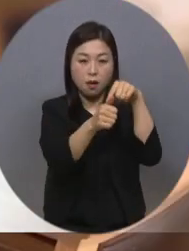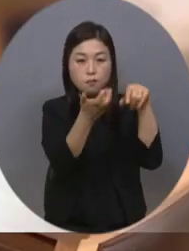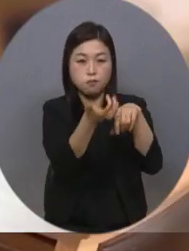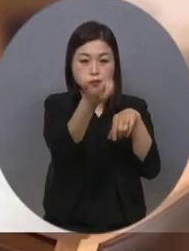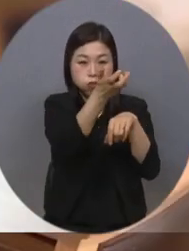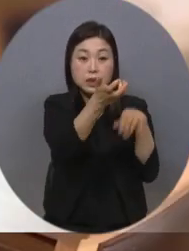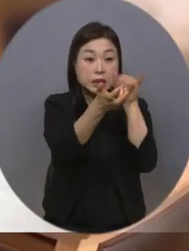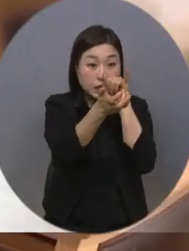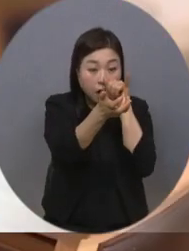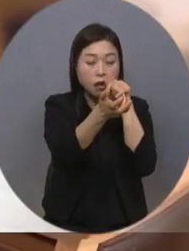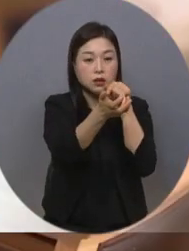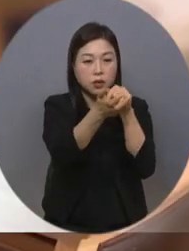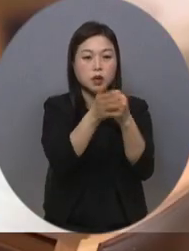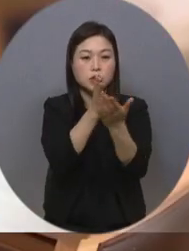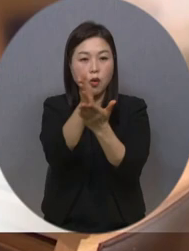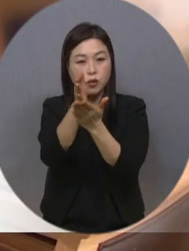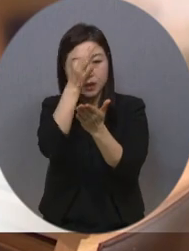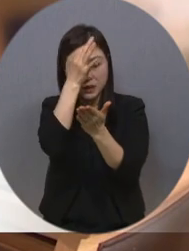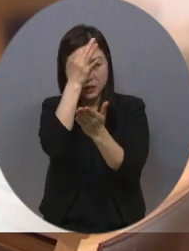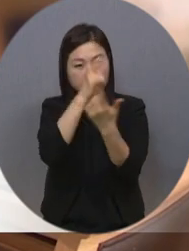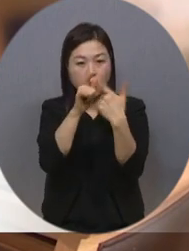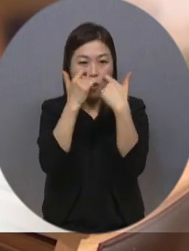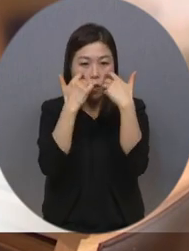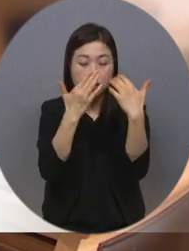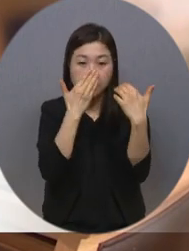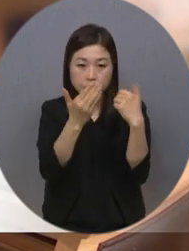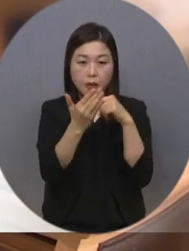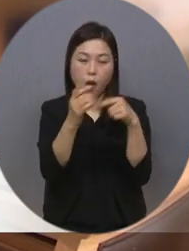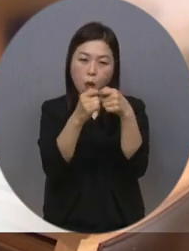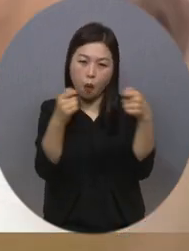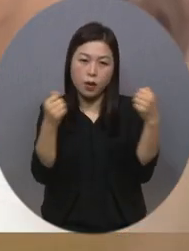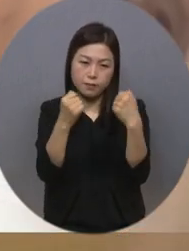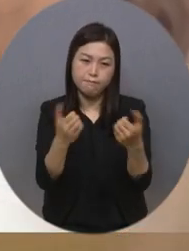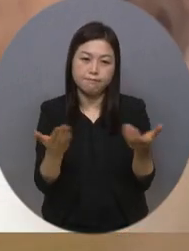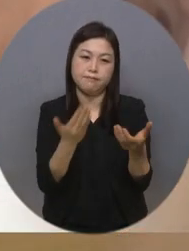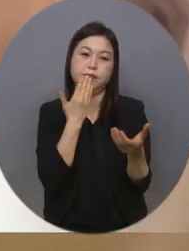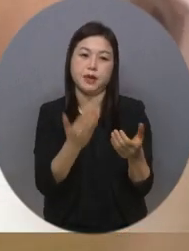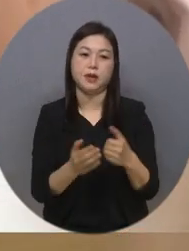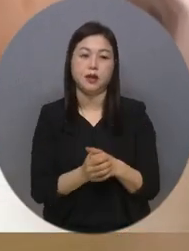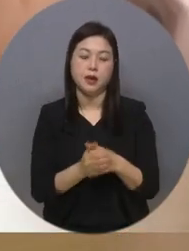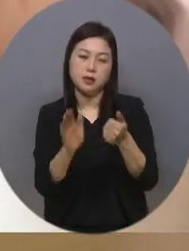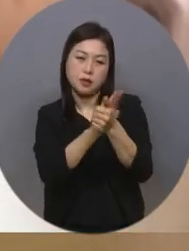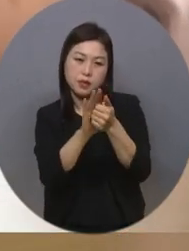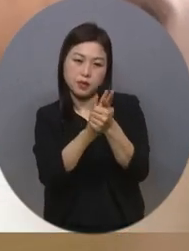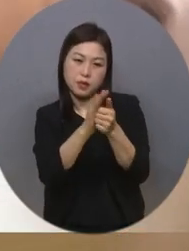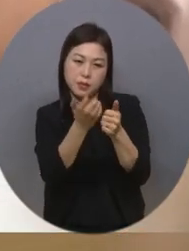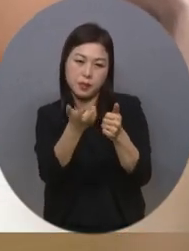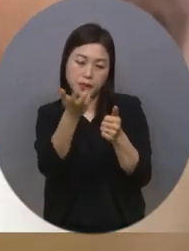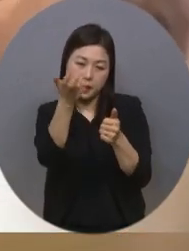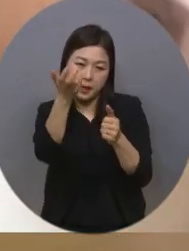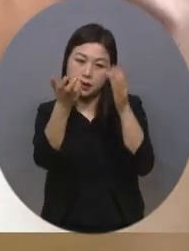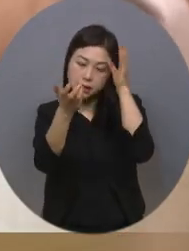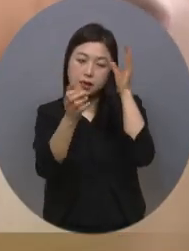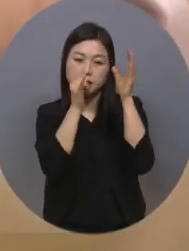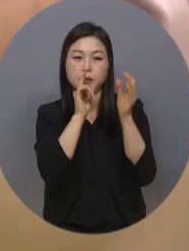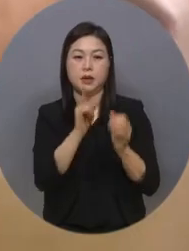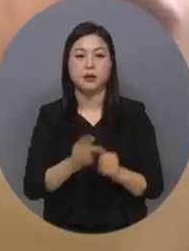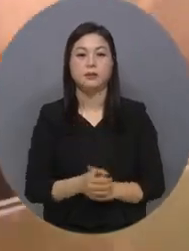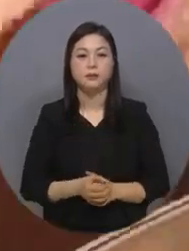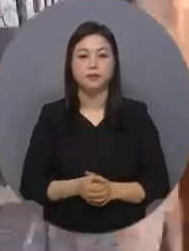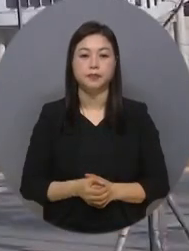도입되면 요양보호사 전문성이 강화되고 장기 근속을 유도할 수 있어 서비스 질이 높아질 것으로 기대된다고 말했습니다.